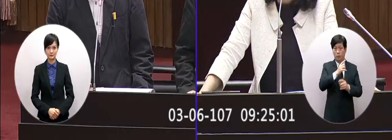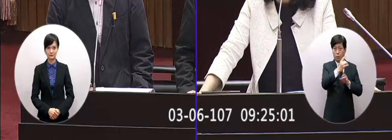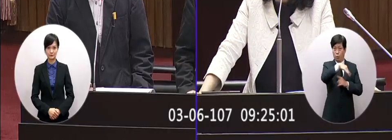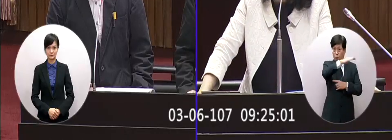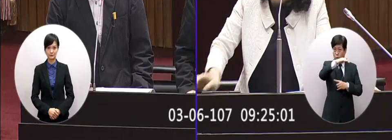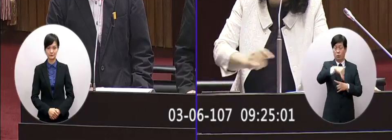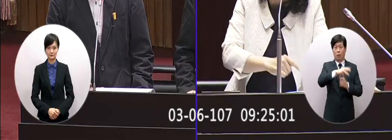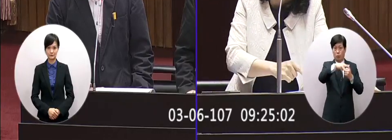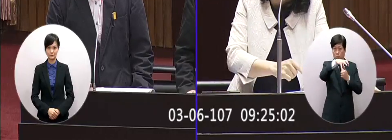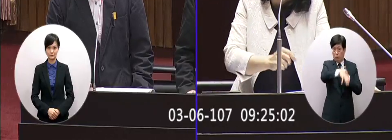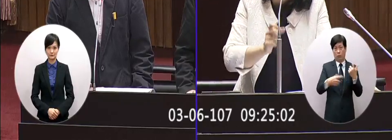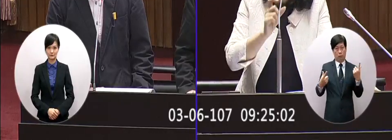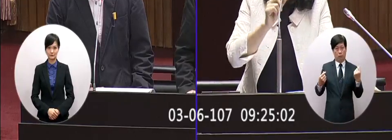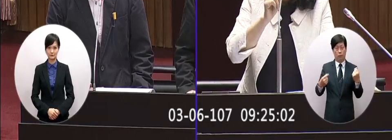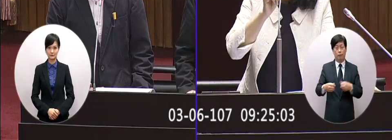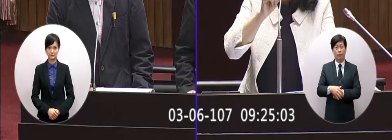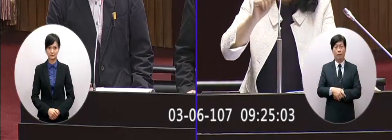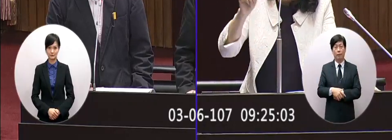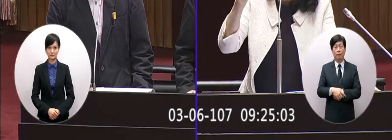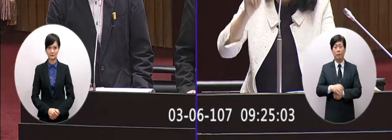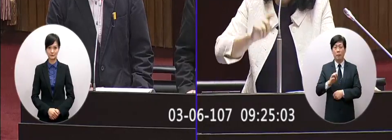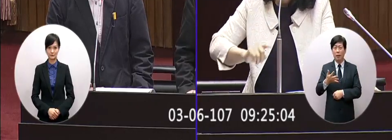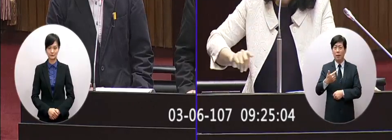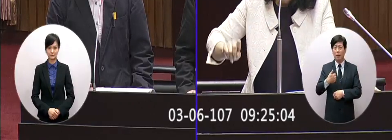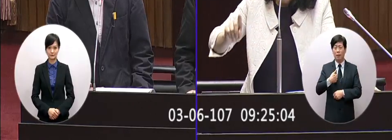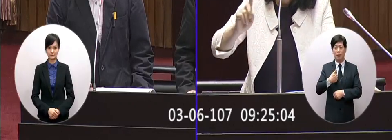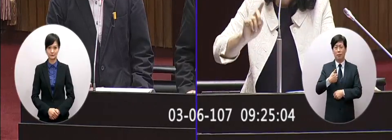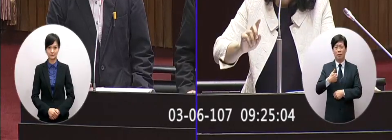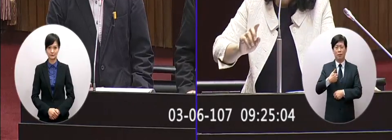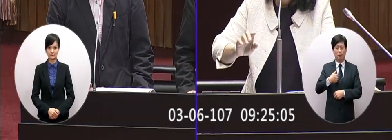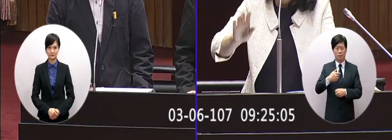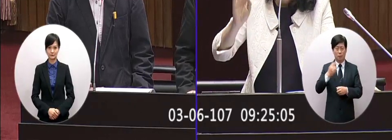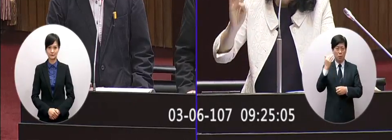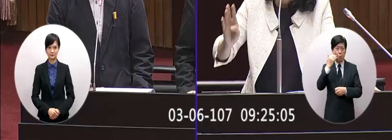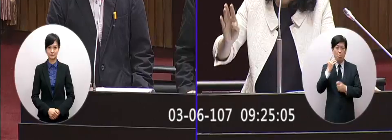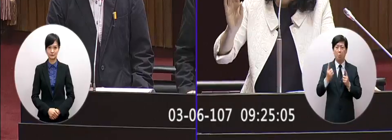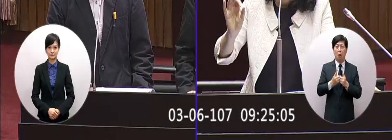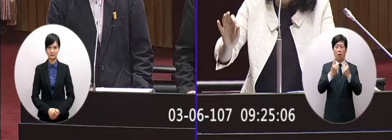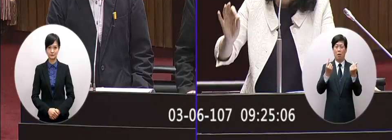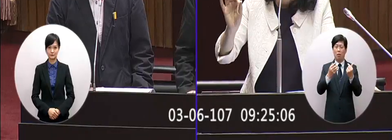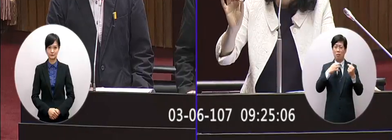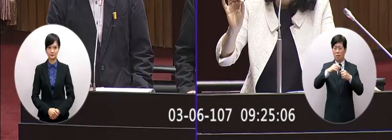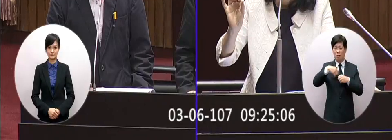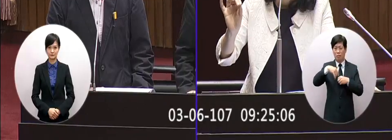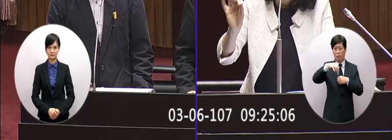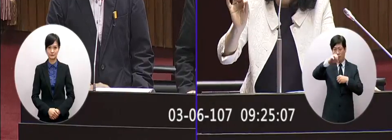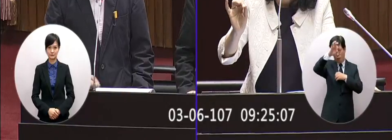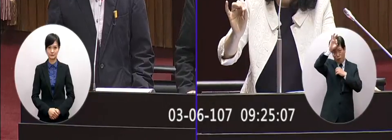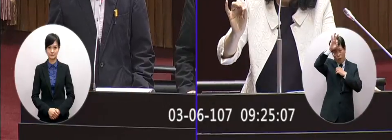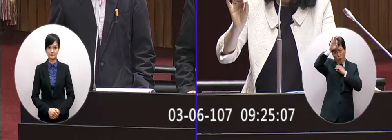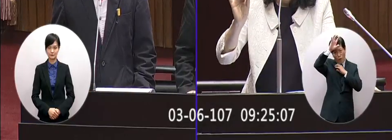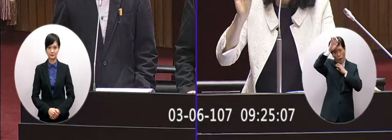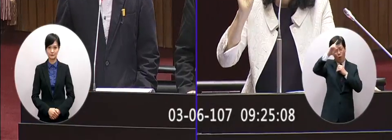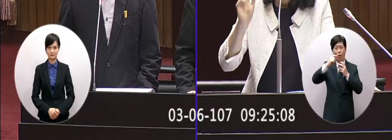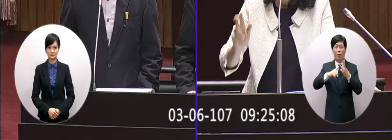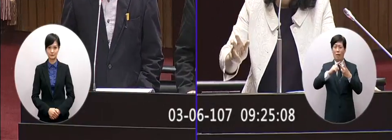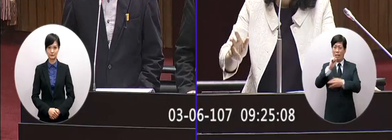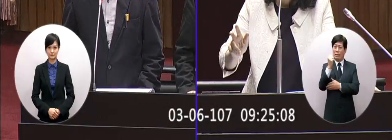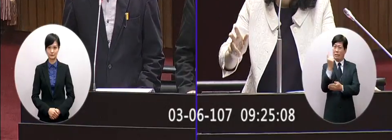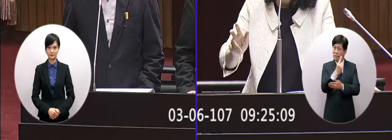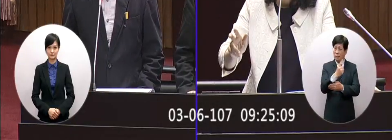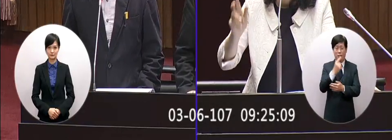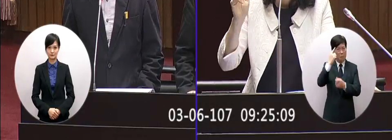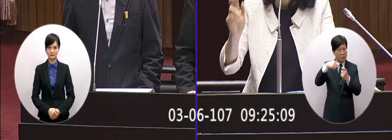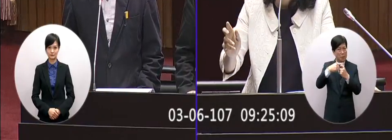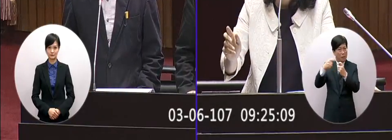山的训练基地。因为其实在我们每一次的无论是凤凰义消复宣，我们每一